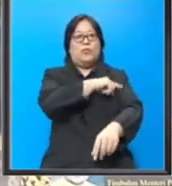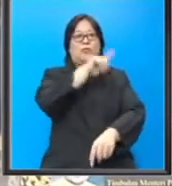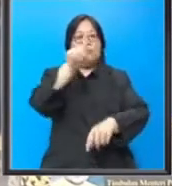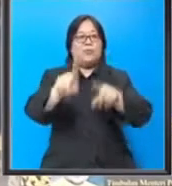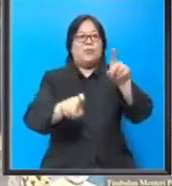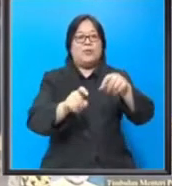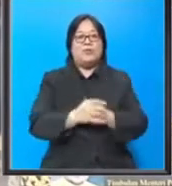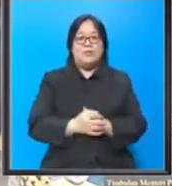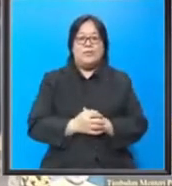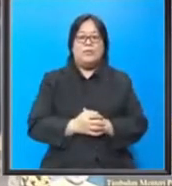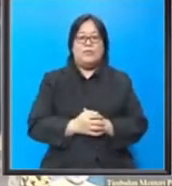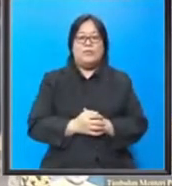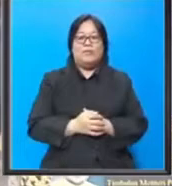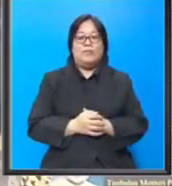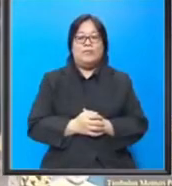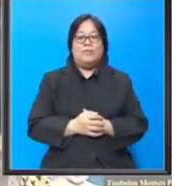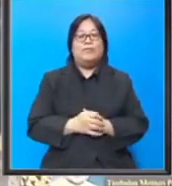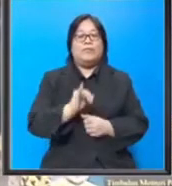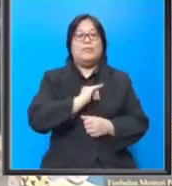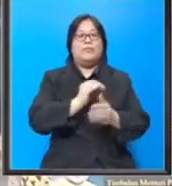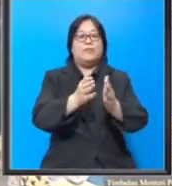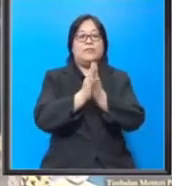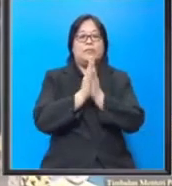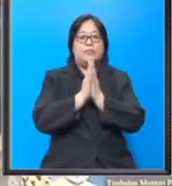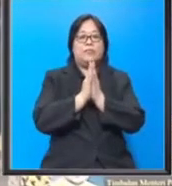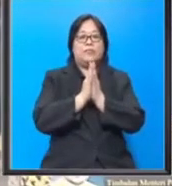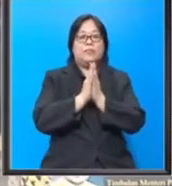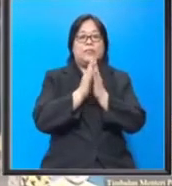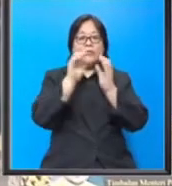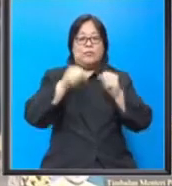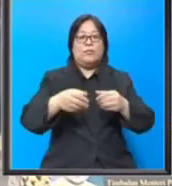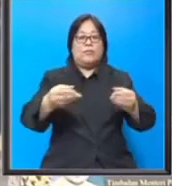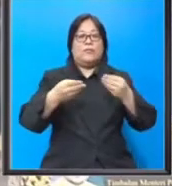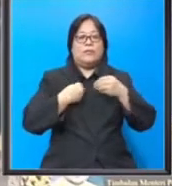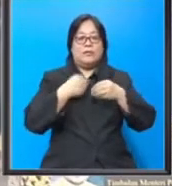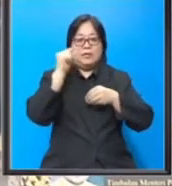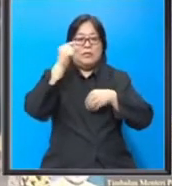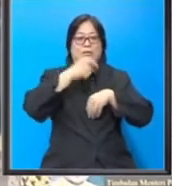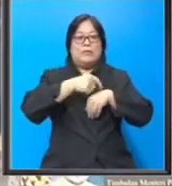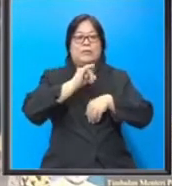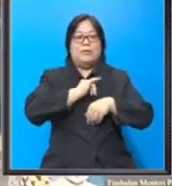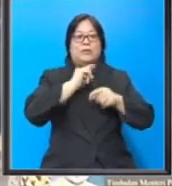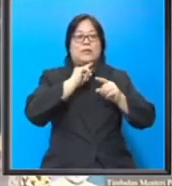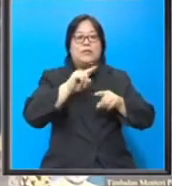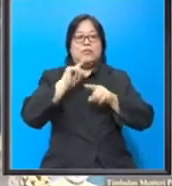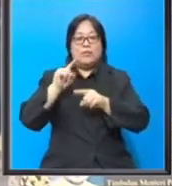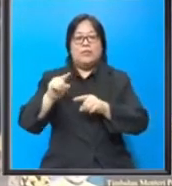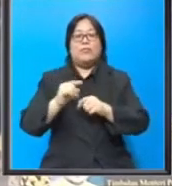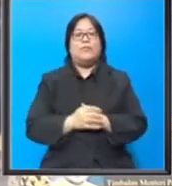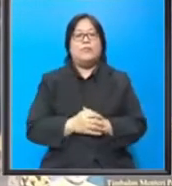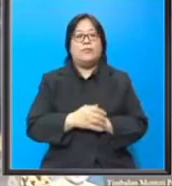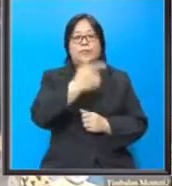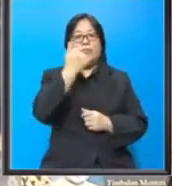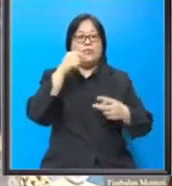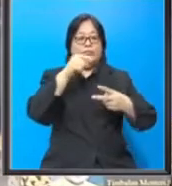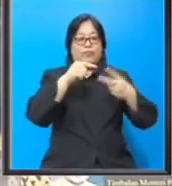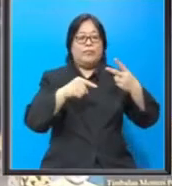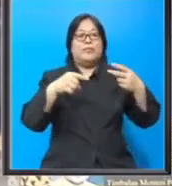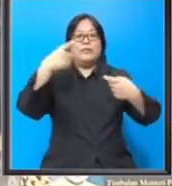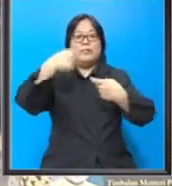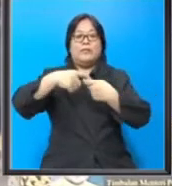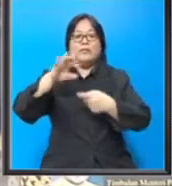saya minta yang betul bagi masa cikeusik kepada saya untuk menjawab salah ini karena mempunyai